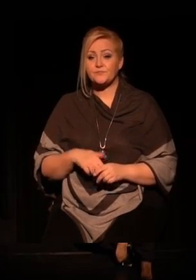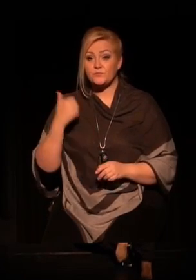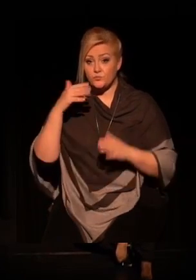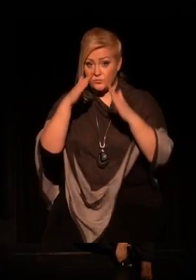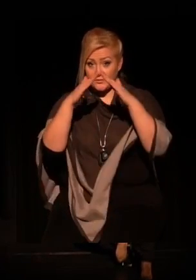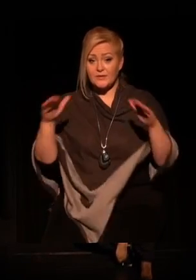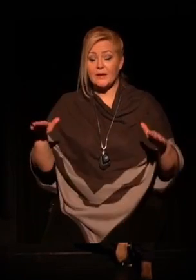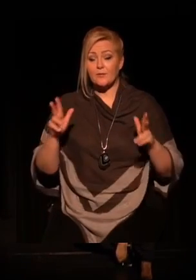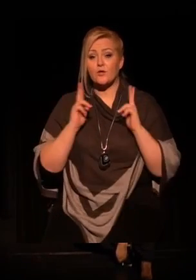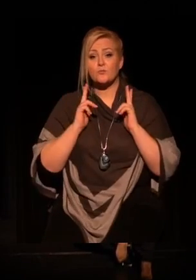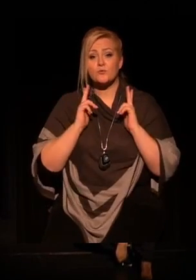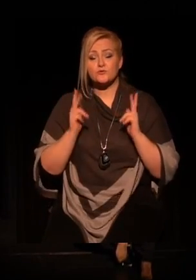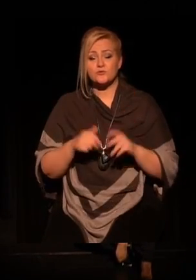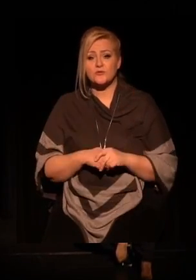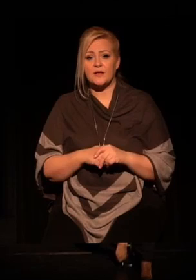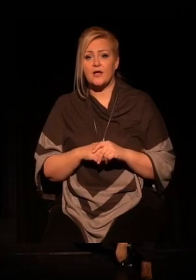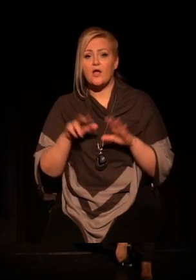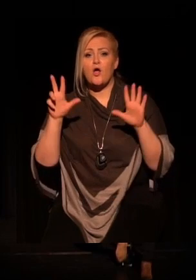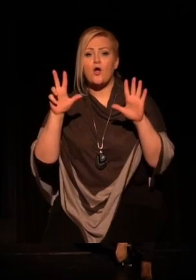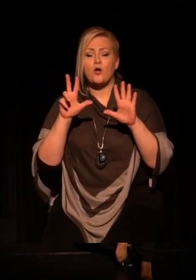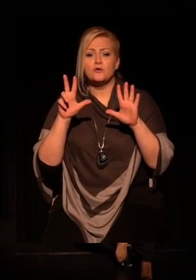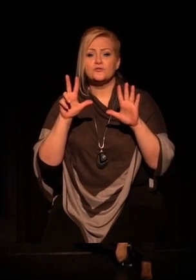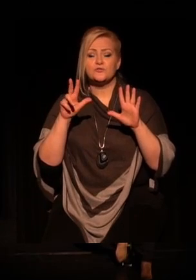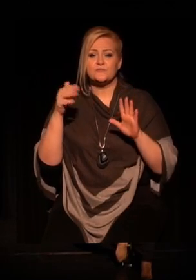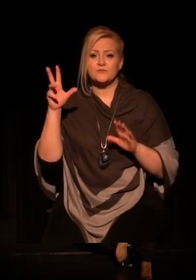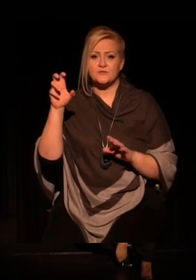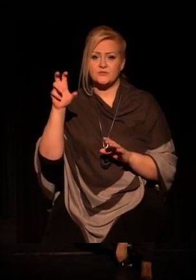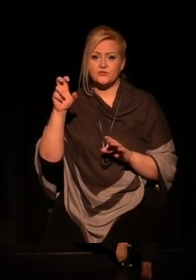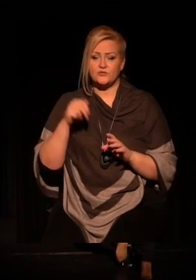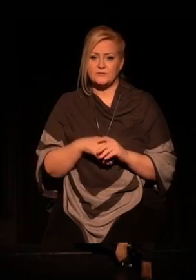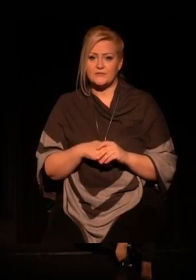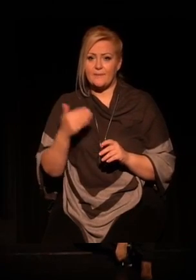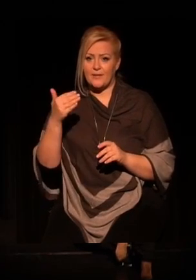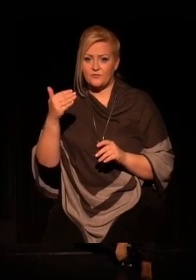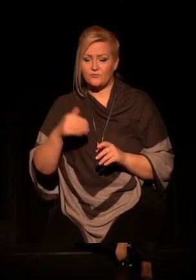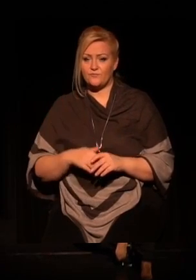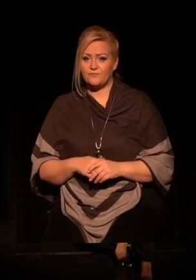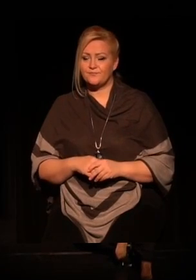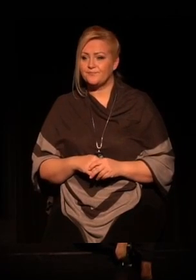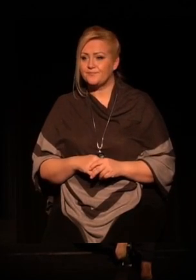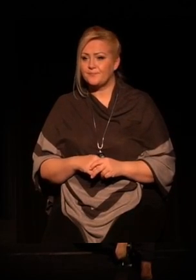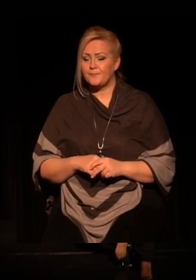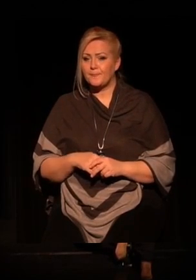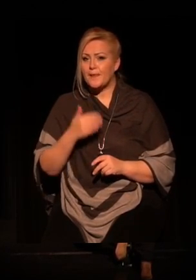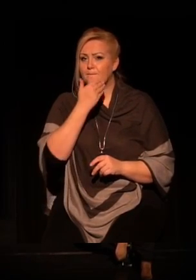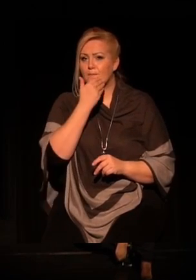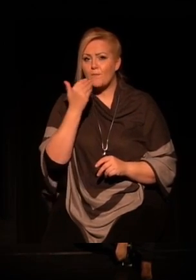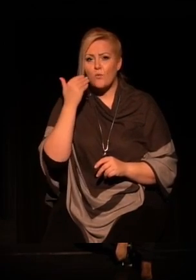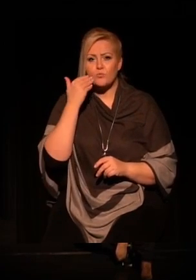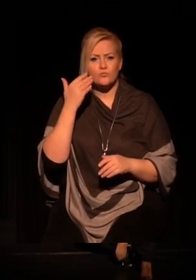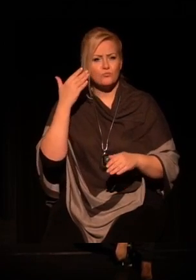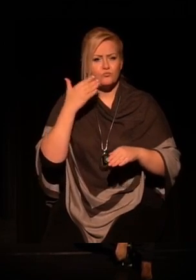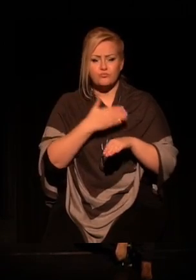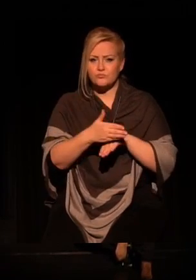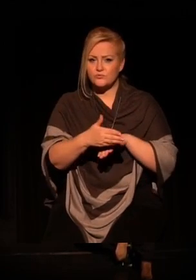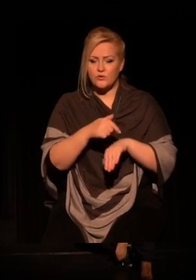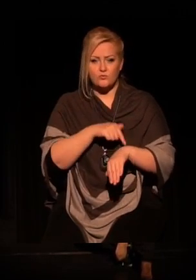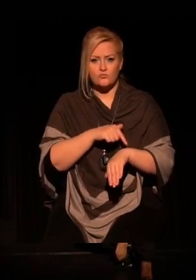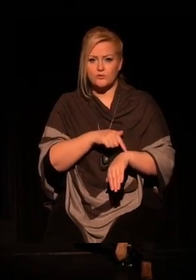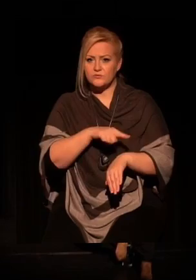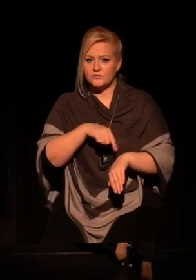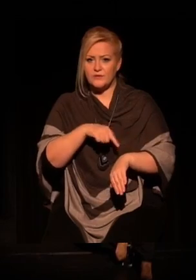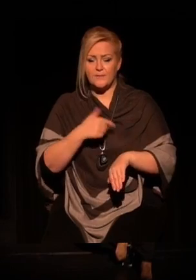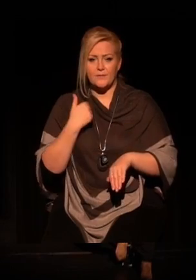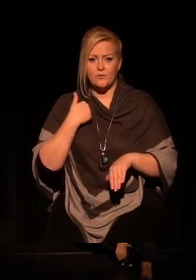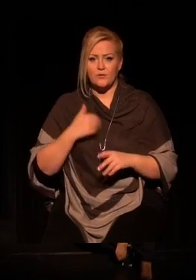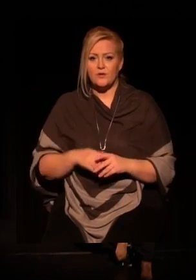Chwilę odpoczywamy. Dlaczego chwilę? Bo doszliśmy późnym popołudniem. Rozbijaliśmy namiot, kopaliśmy platformę, wyrównywaliśmy to